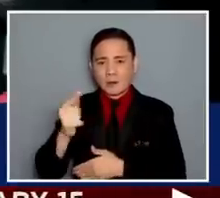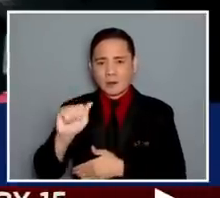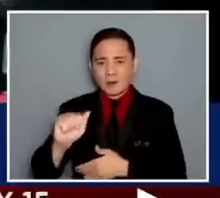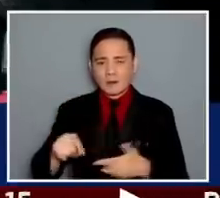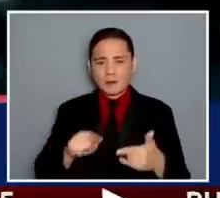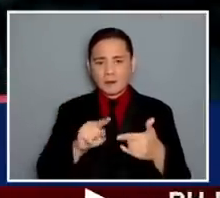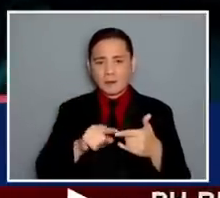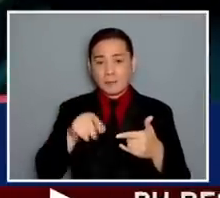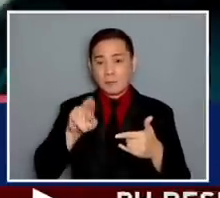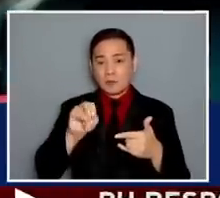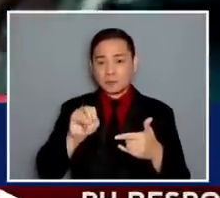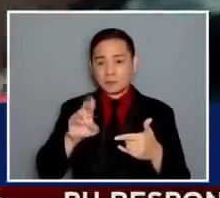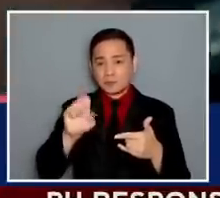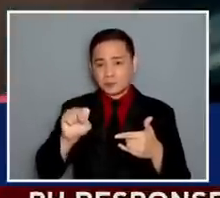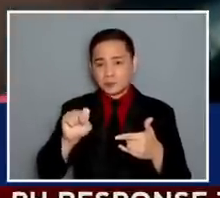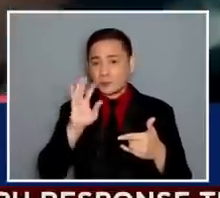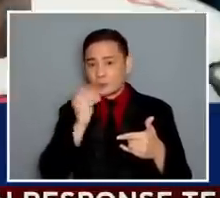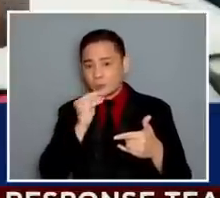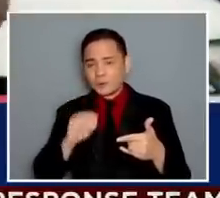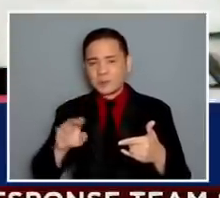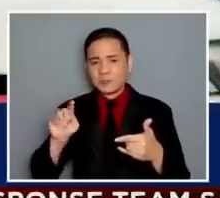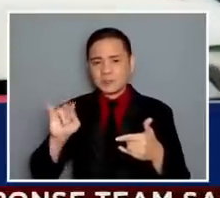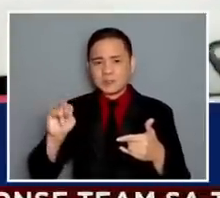Precious Lara Kigaman bilang si Tending,